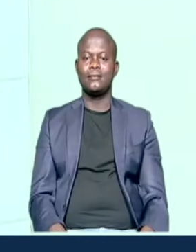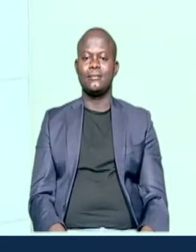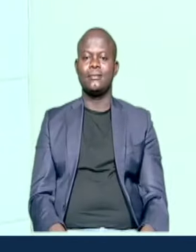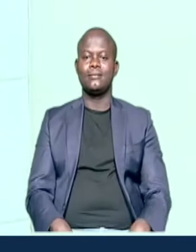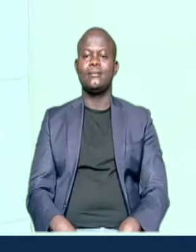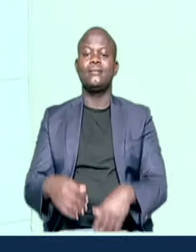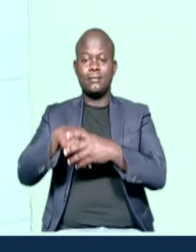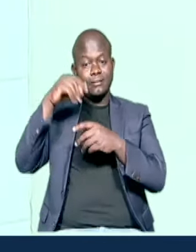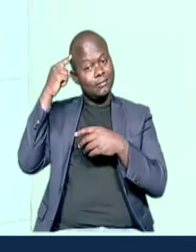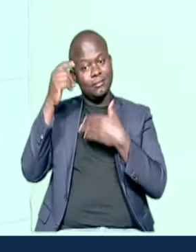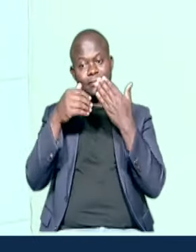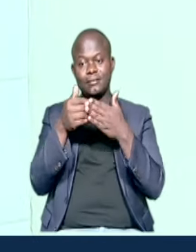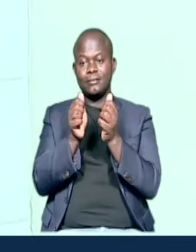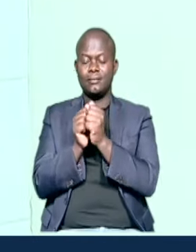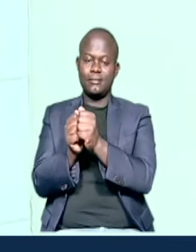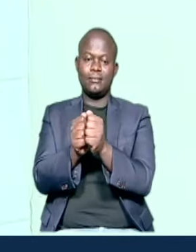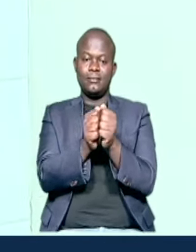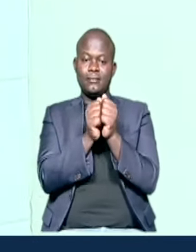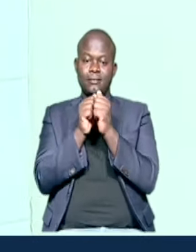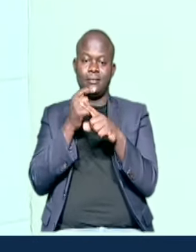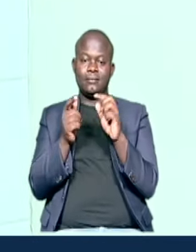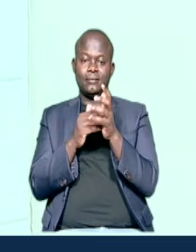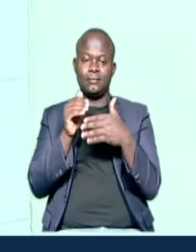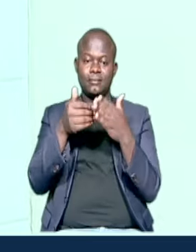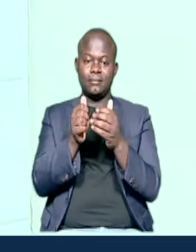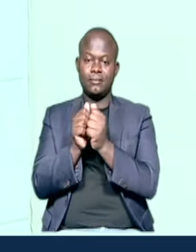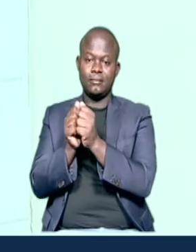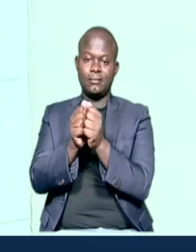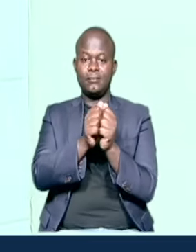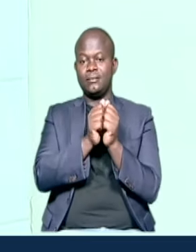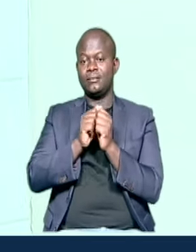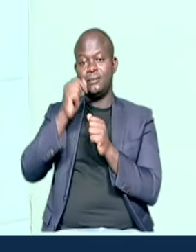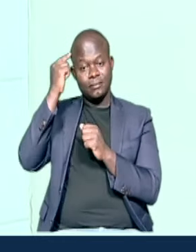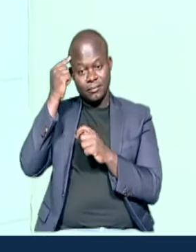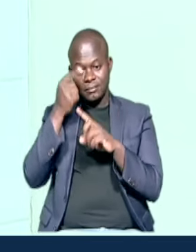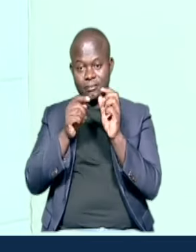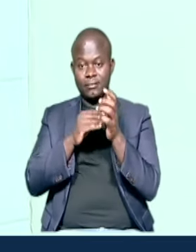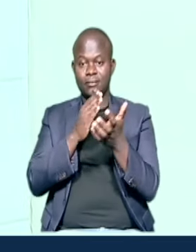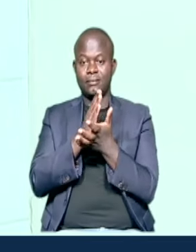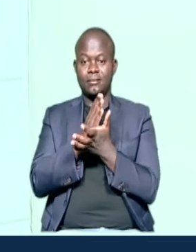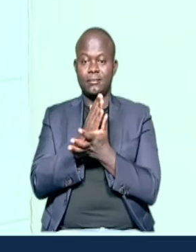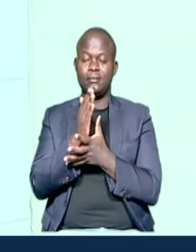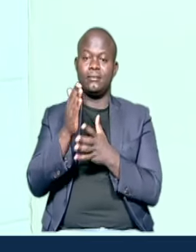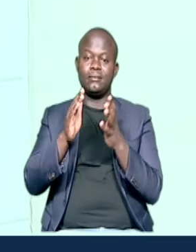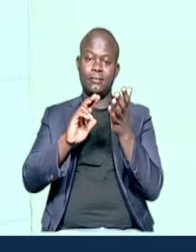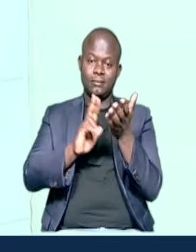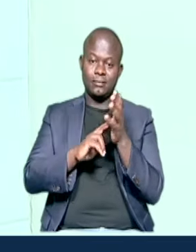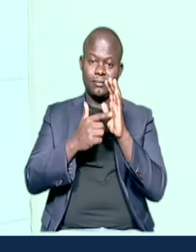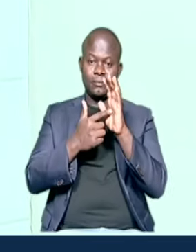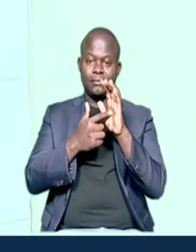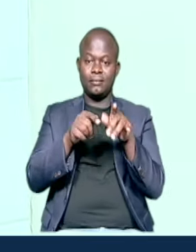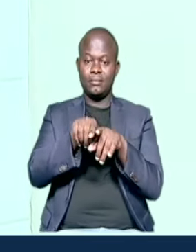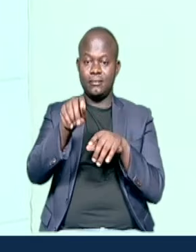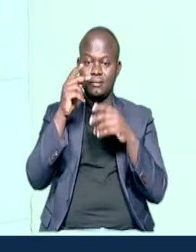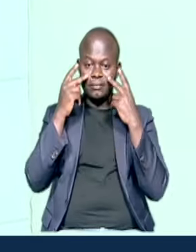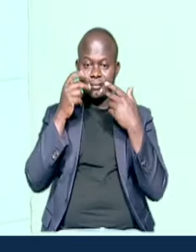myumvire nkuko wabivugaga ariko imyumvire nyine hari imyumvire hakaba n'ukuri igihamya n'uko wabibonye